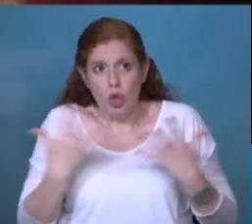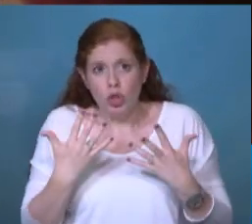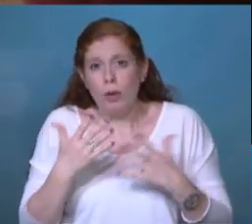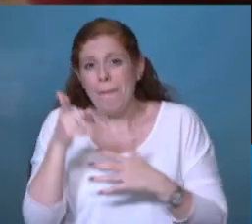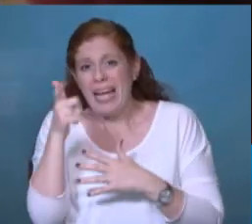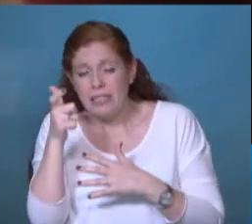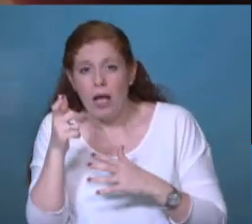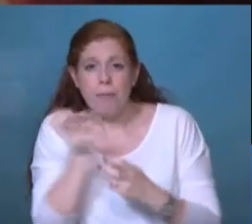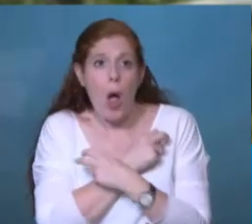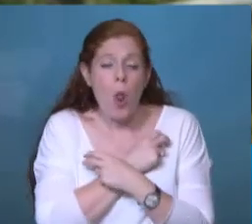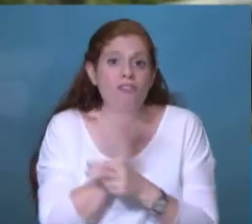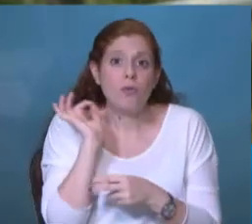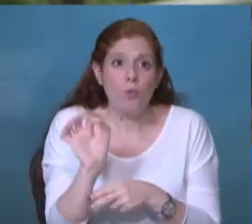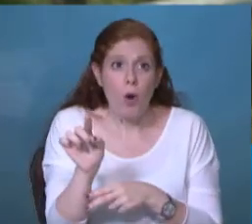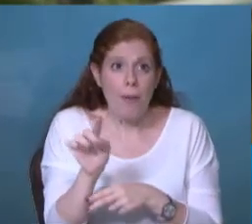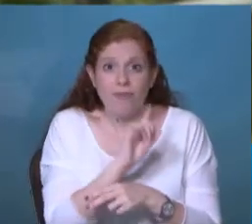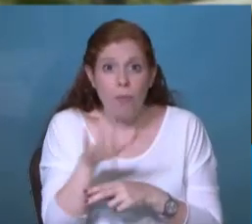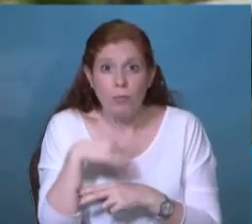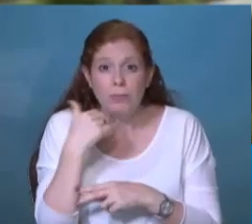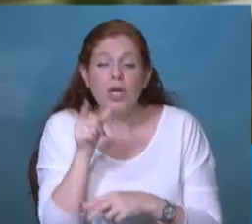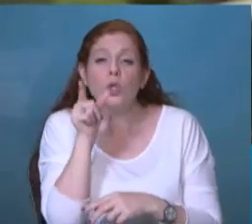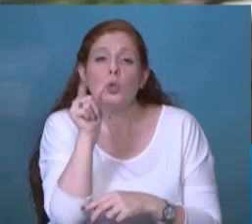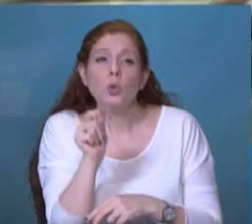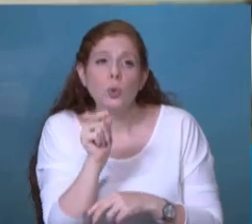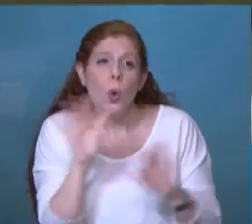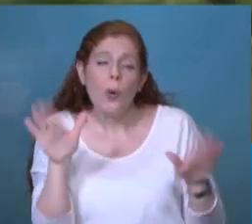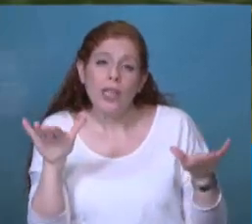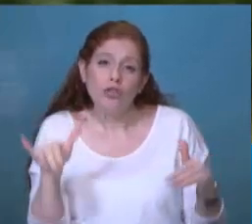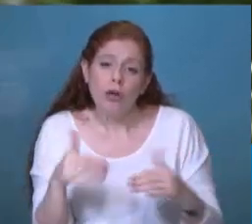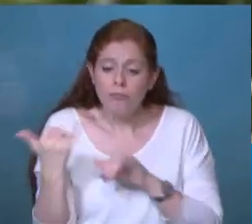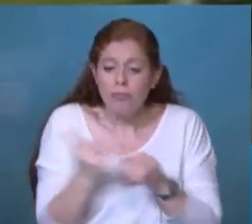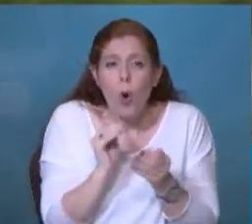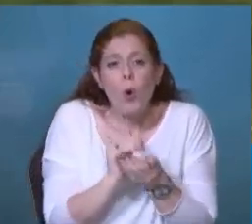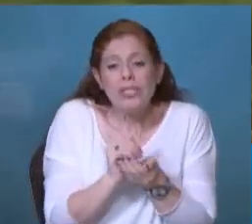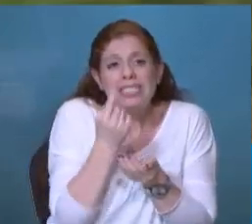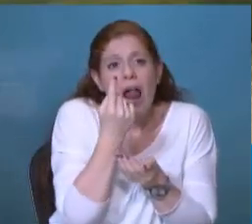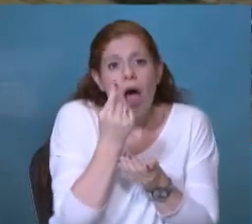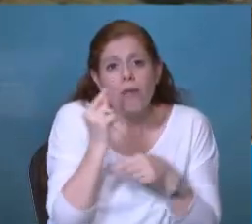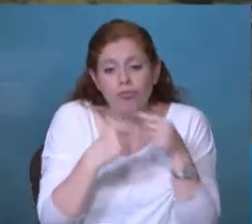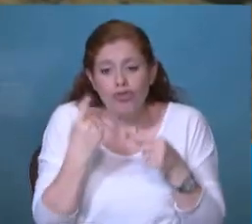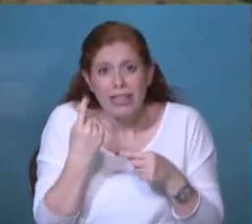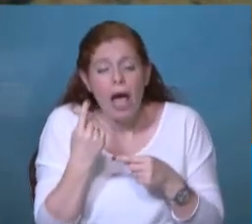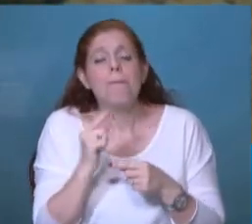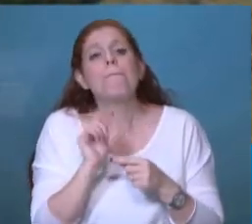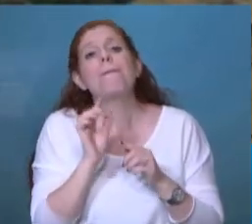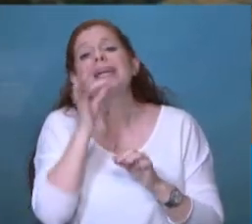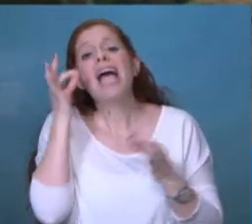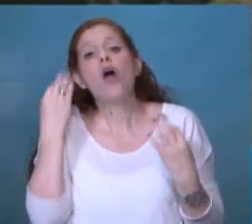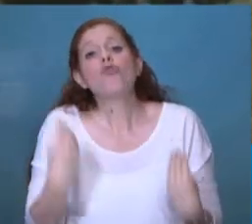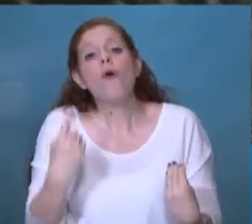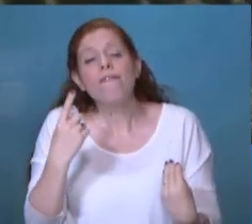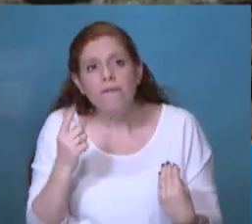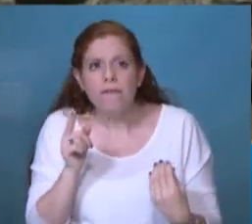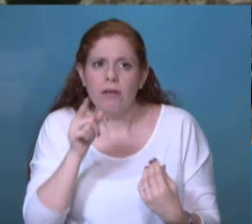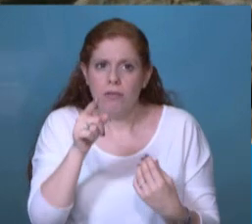בהם. אם לא די בכך, זוג נשרים מביא גוזל אחד בשנה, במקרה הטוב. בניסיון להשיב את מלך העופות למצוקי